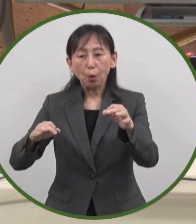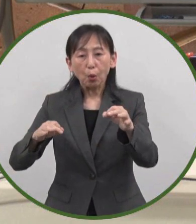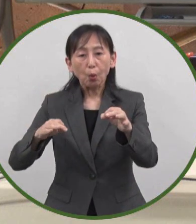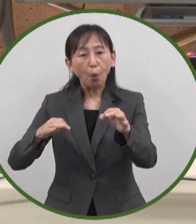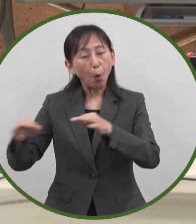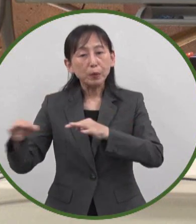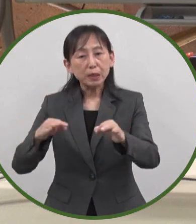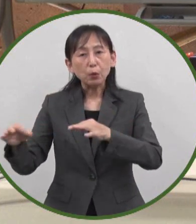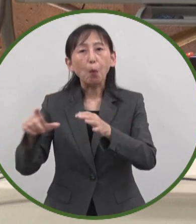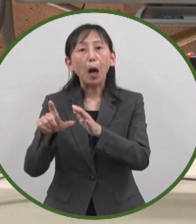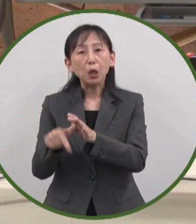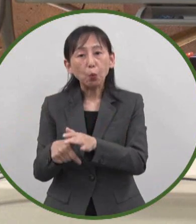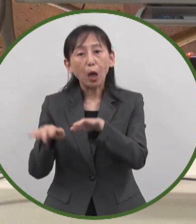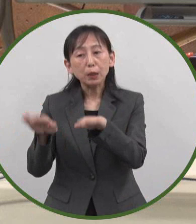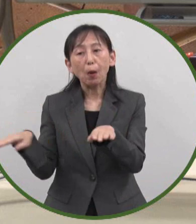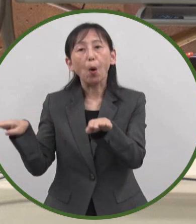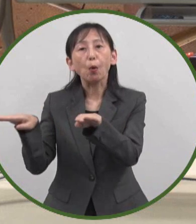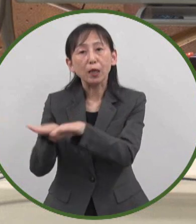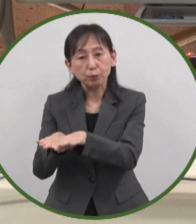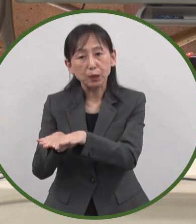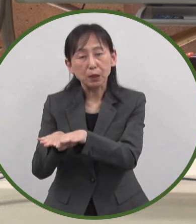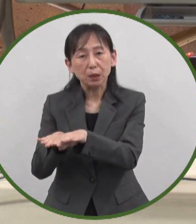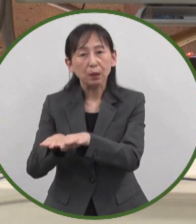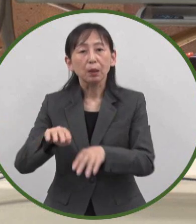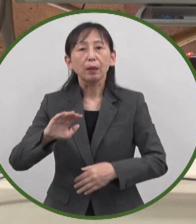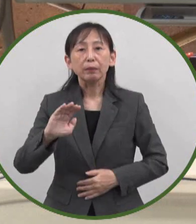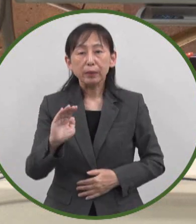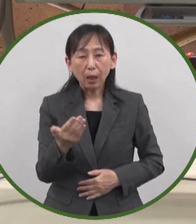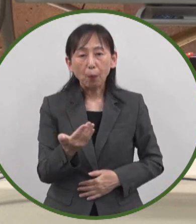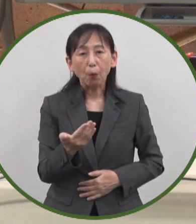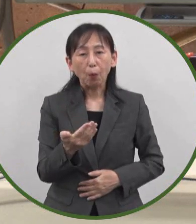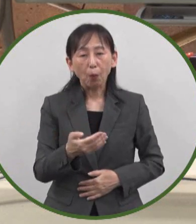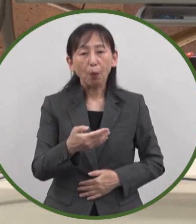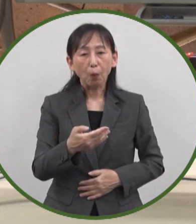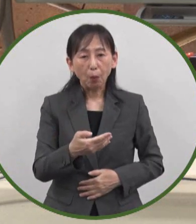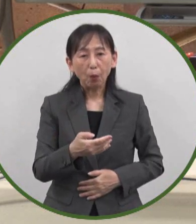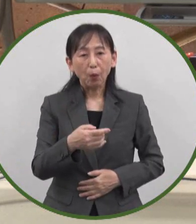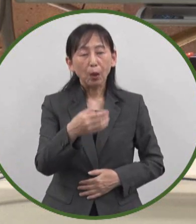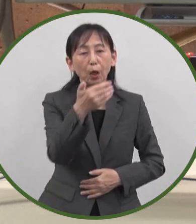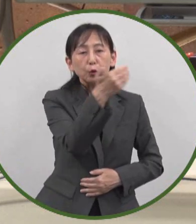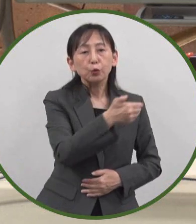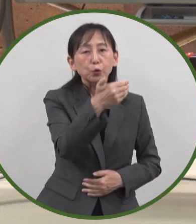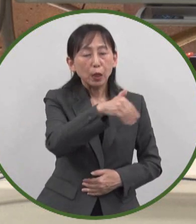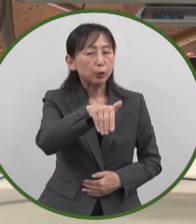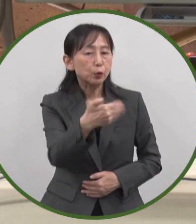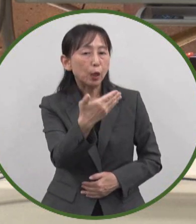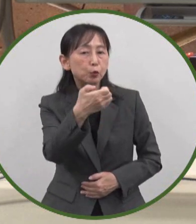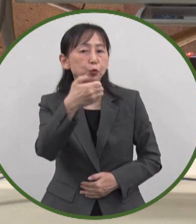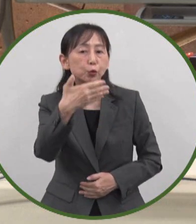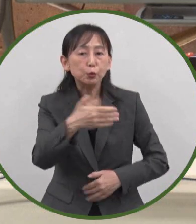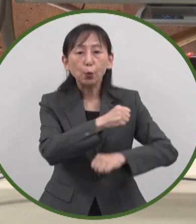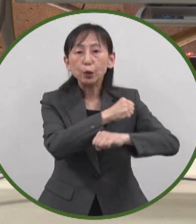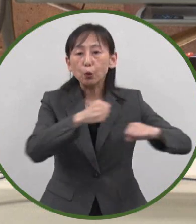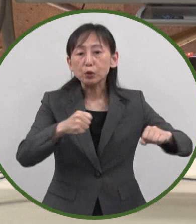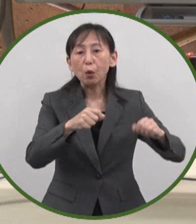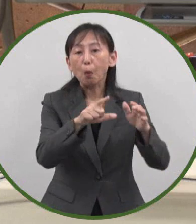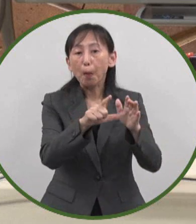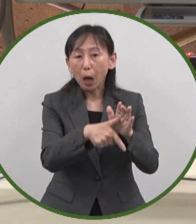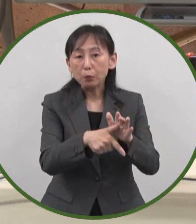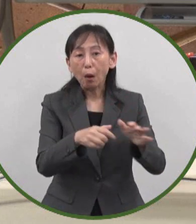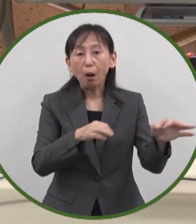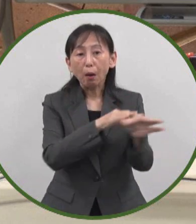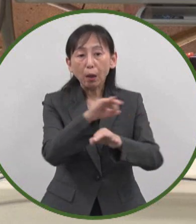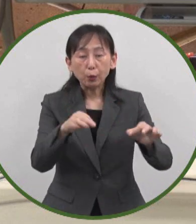営業できてないけれども、今であれば今9999平米のものであれば営業でき